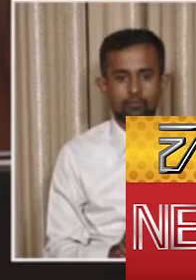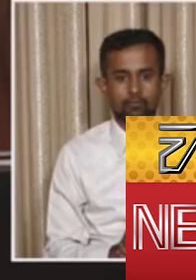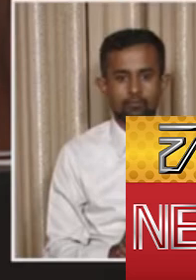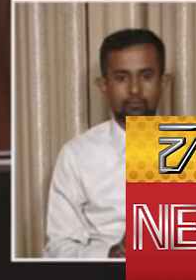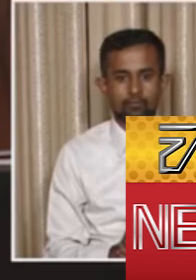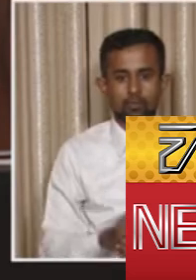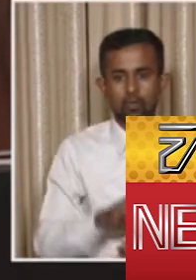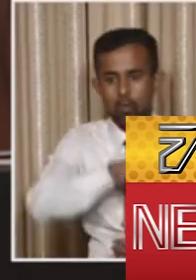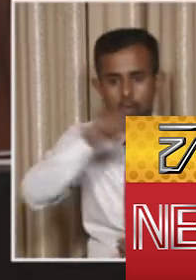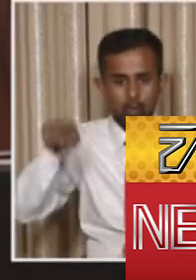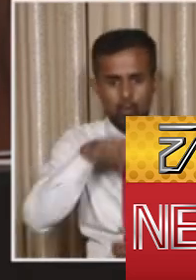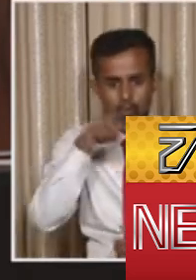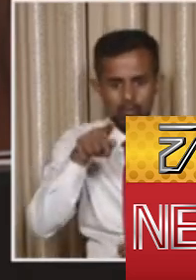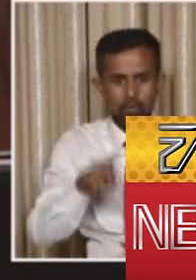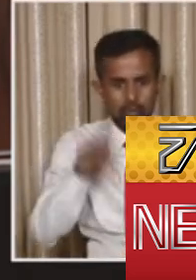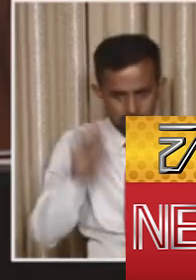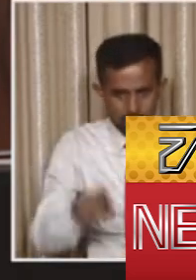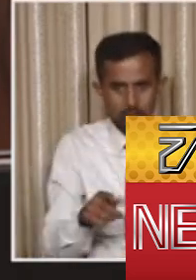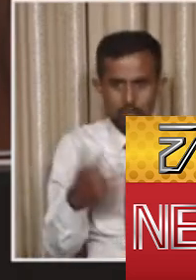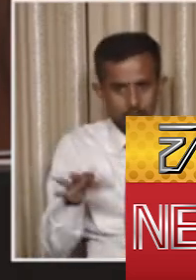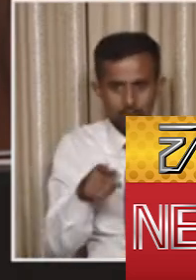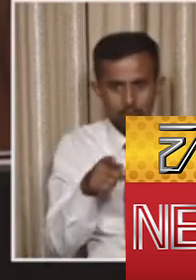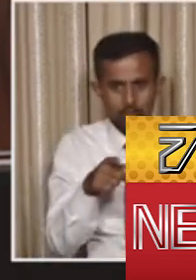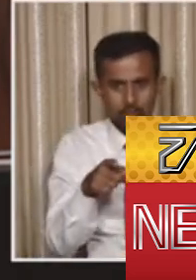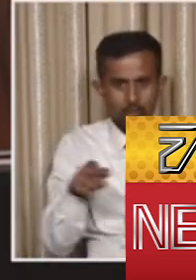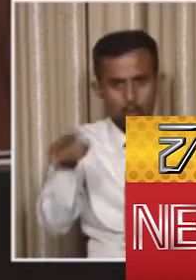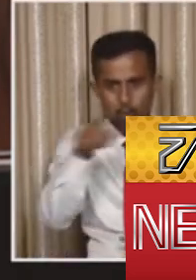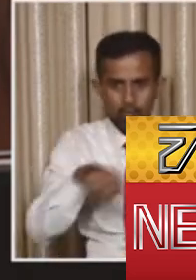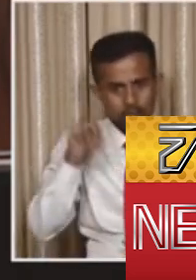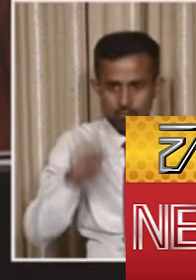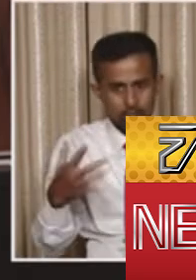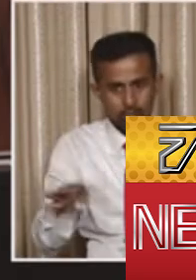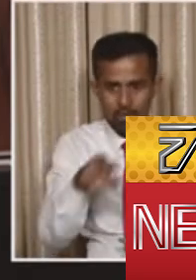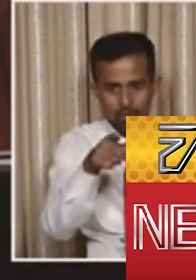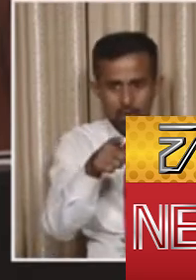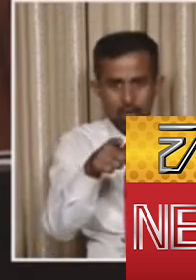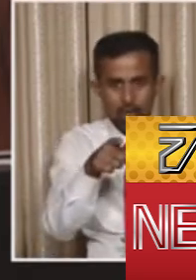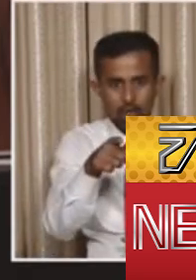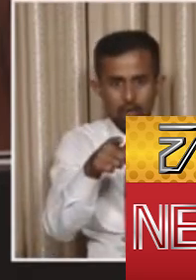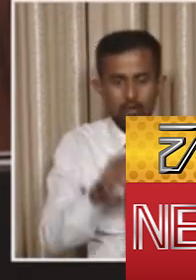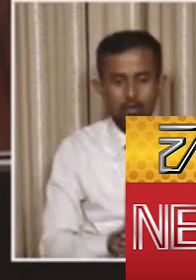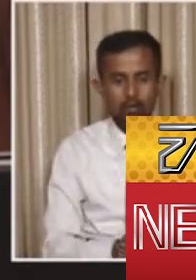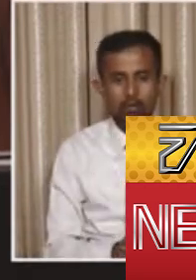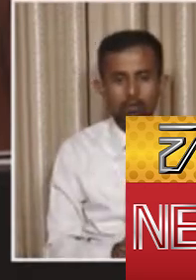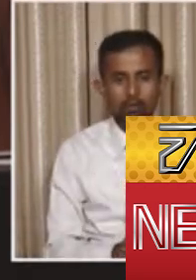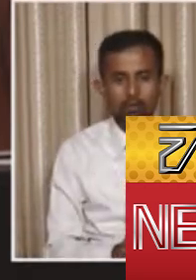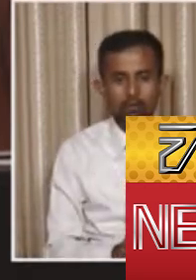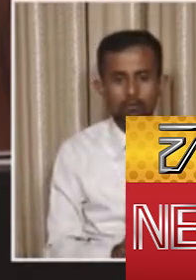Dah ekamatika amat keruwa. Sialu denam sammat keruwa. Nere.